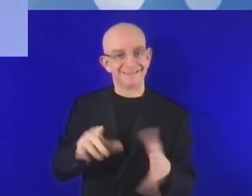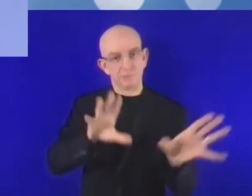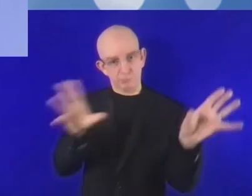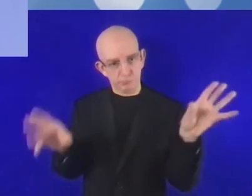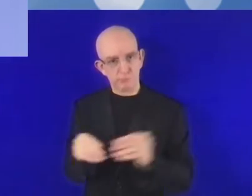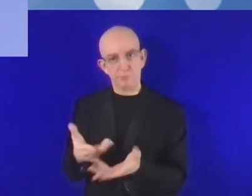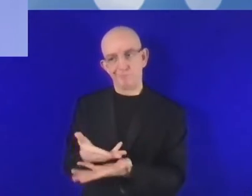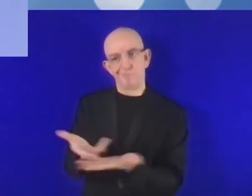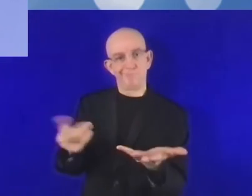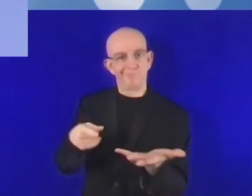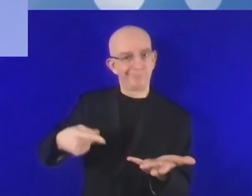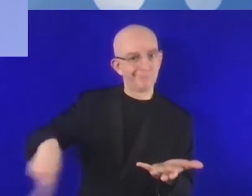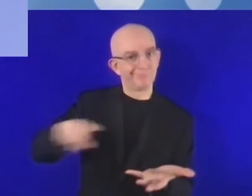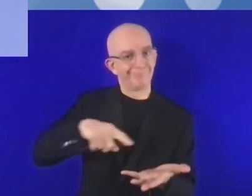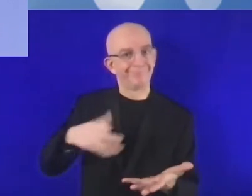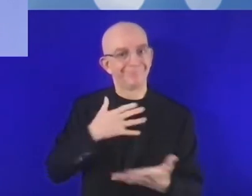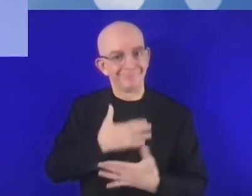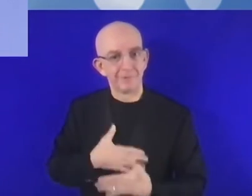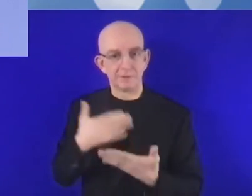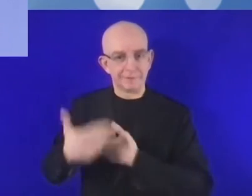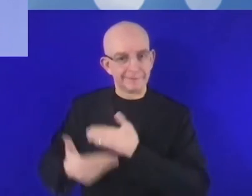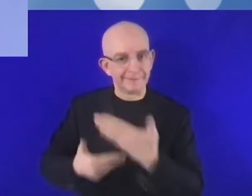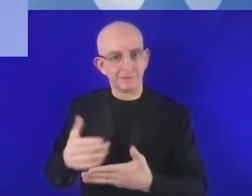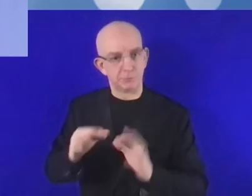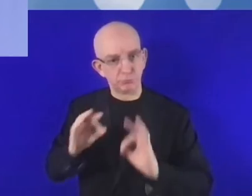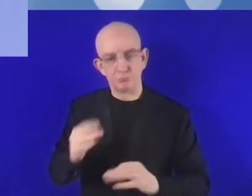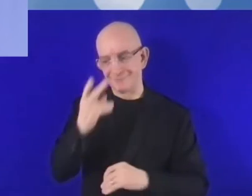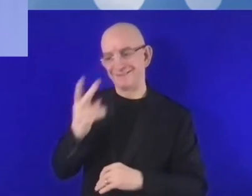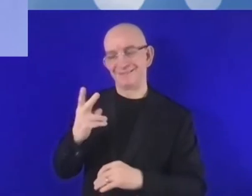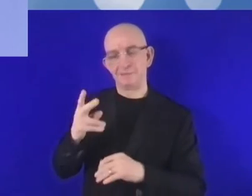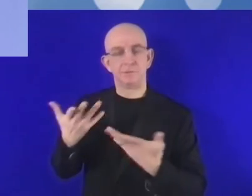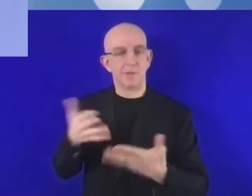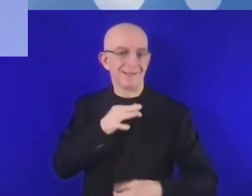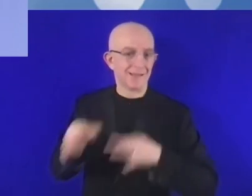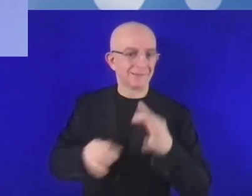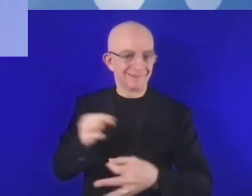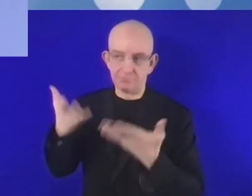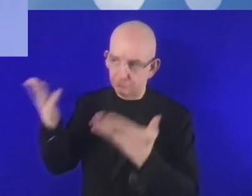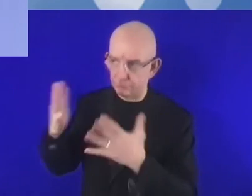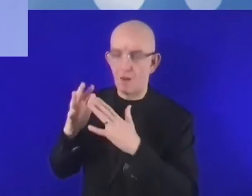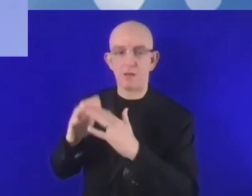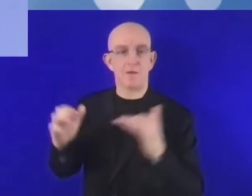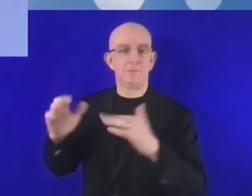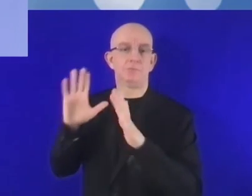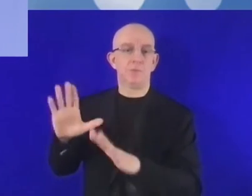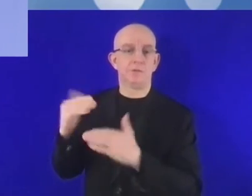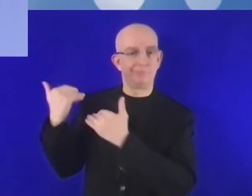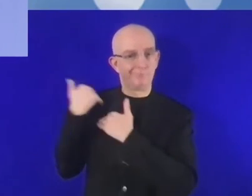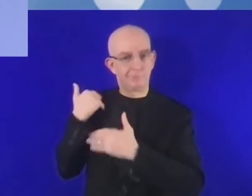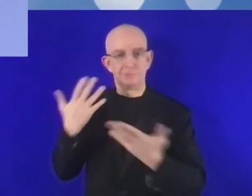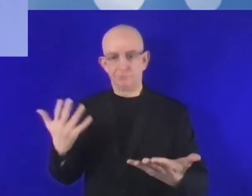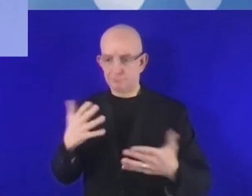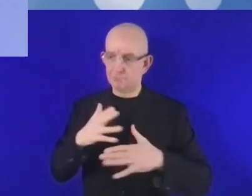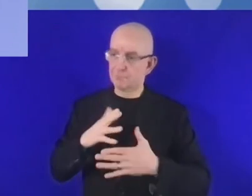участие и сотрудничать в духе сотрудничества, но этот процесс должен быть также и